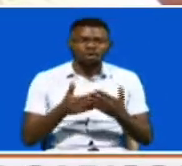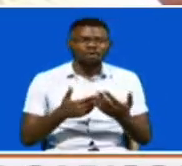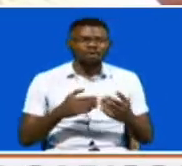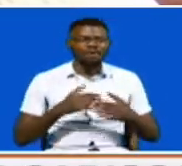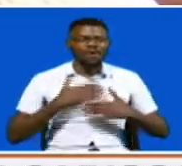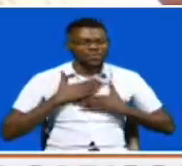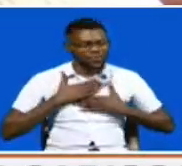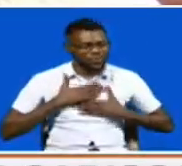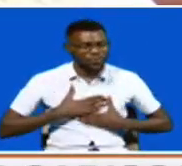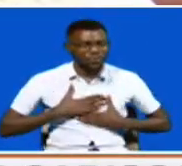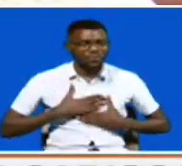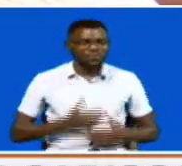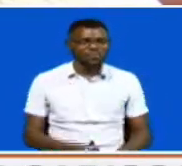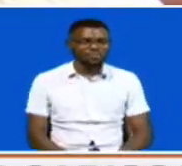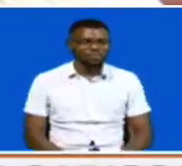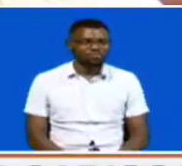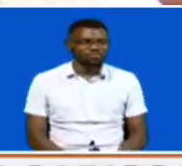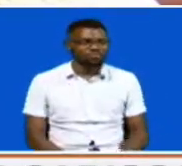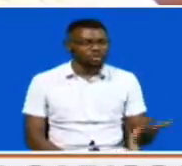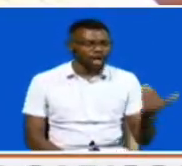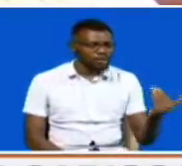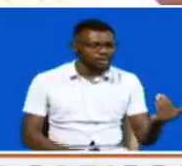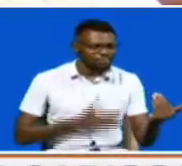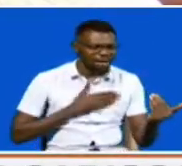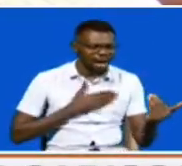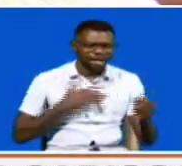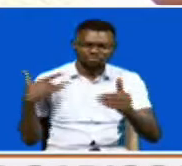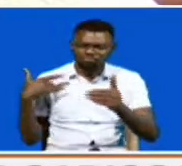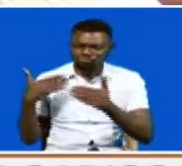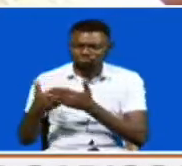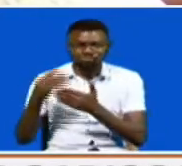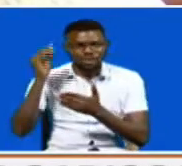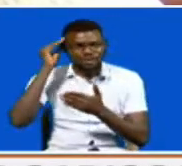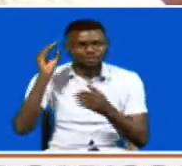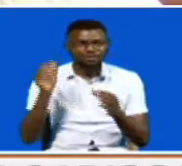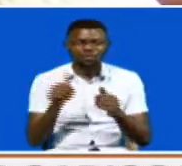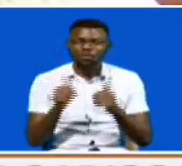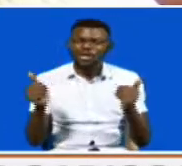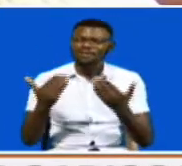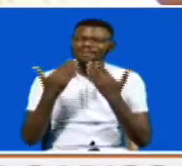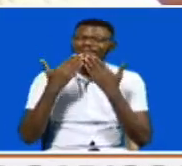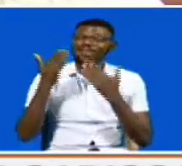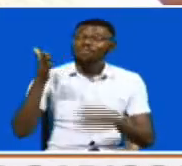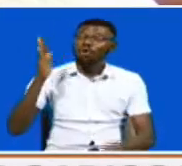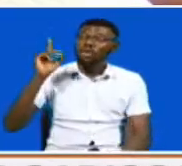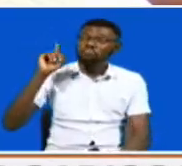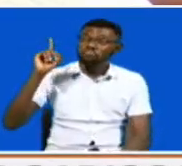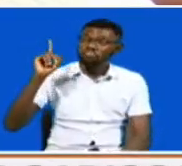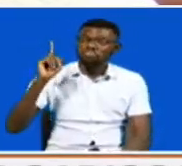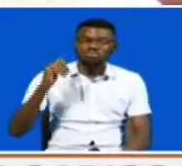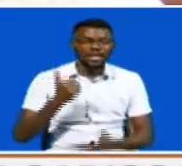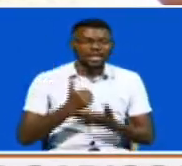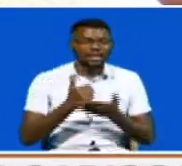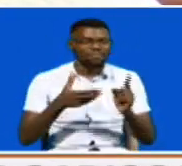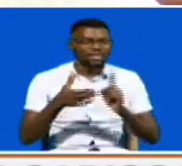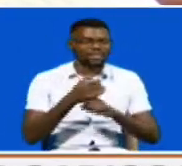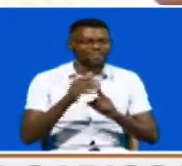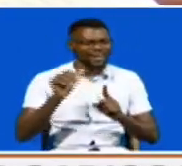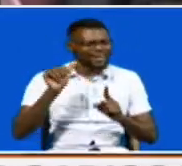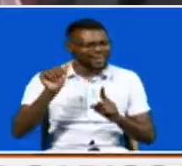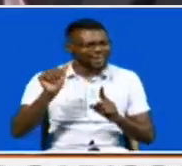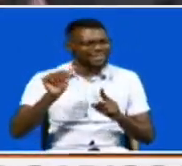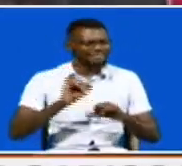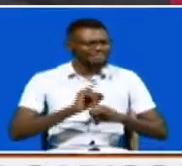Alhamdulillah, mtoto wangu naye amejaribu, amesoma vizuri. Shukrani kwa Mwenyezi Mungu, alipata A plain.